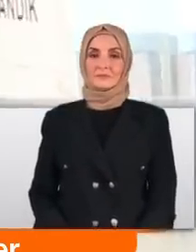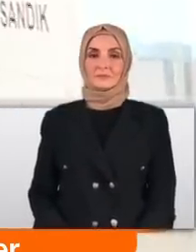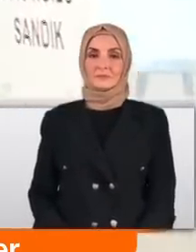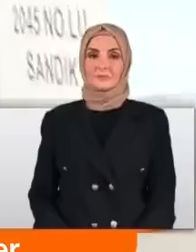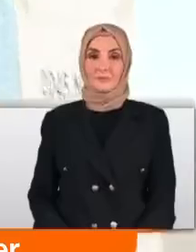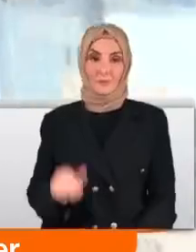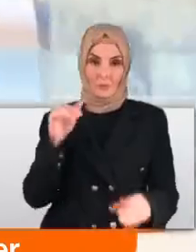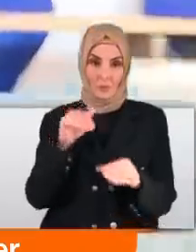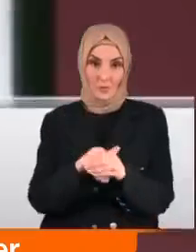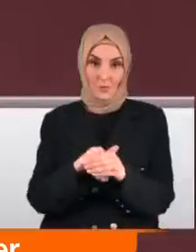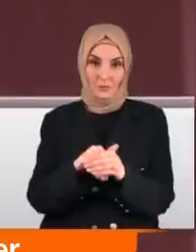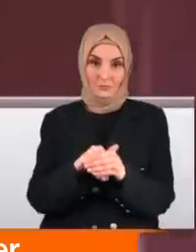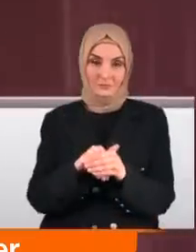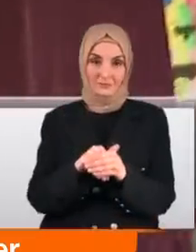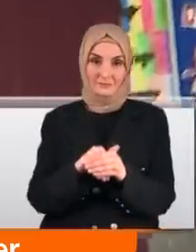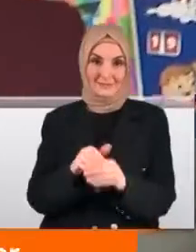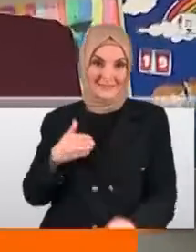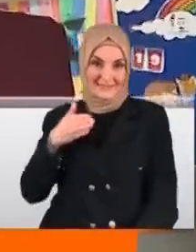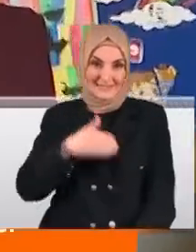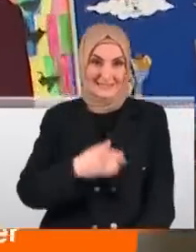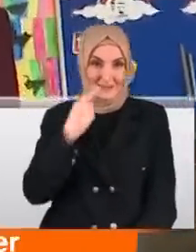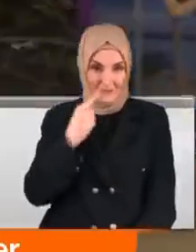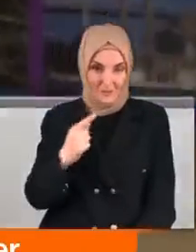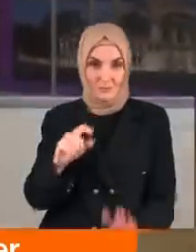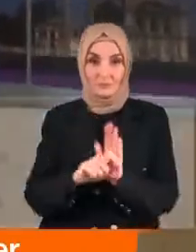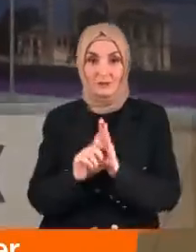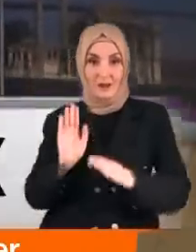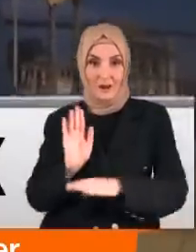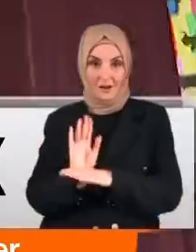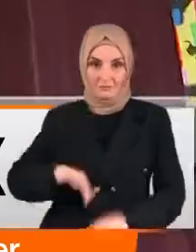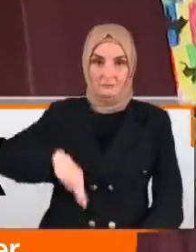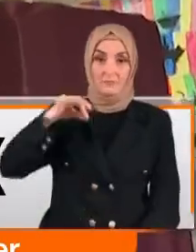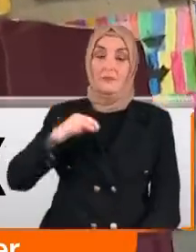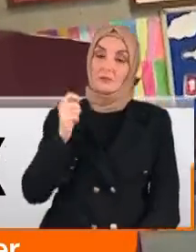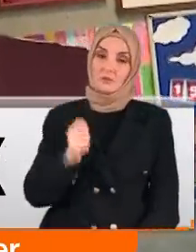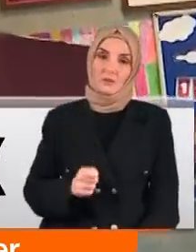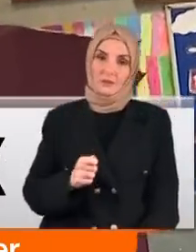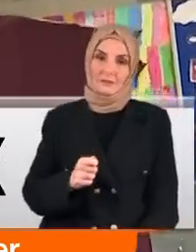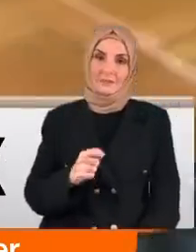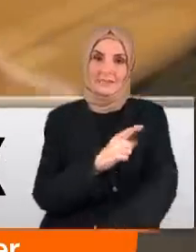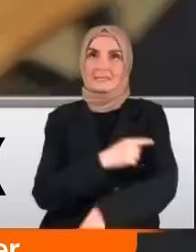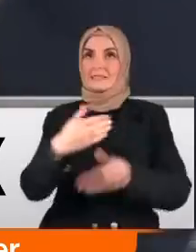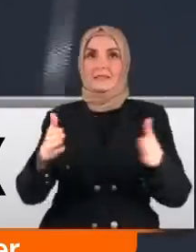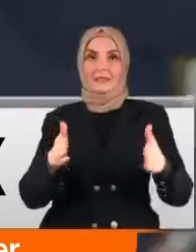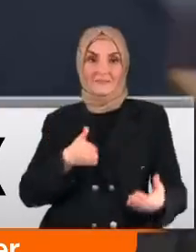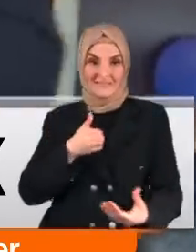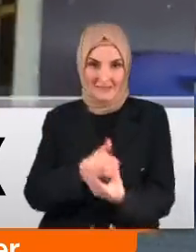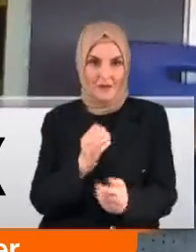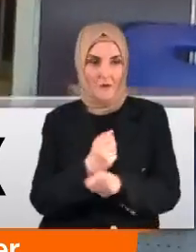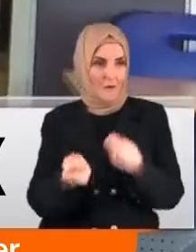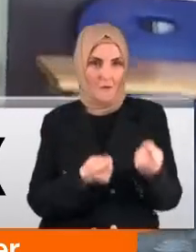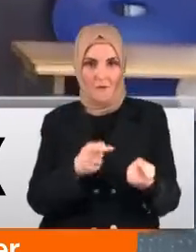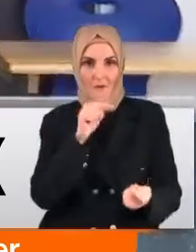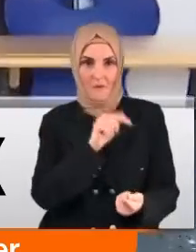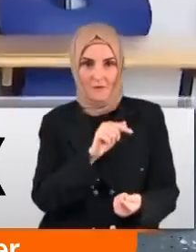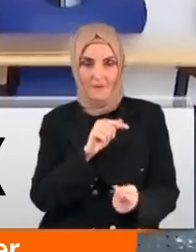Oy kullanmaya gelirken yanınızda kimliğiniz kesinlikle olması gerekiyor. Sınıfa girdiğinizde görevliye teslim edeceksiniz ve o kişi de